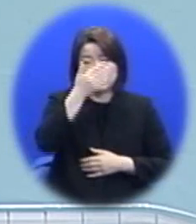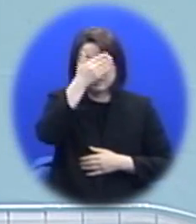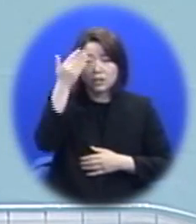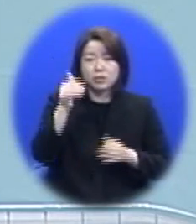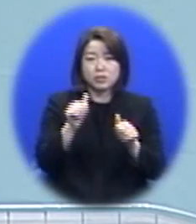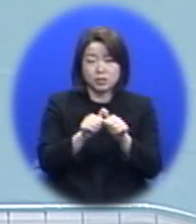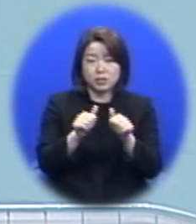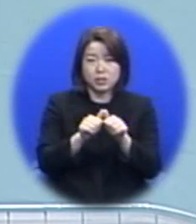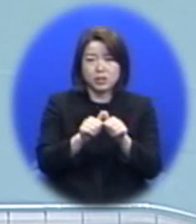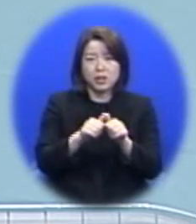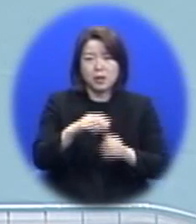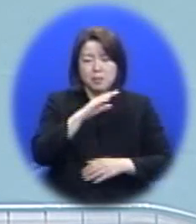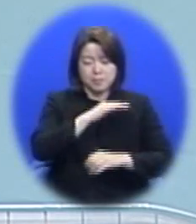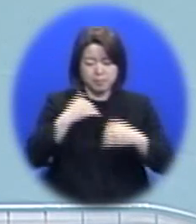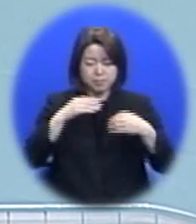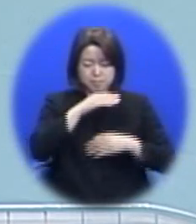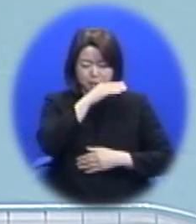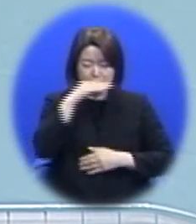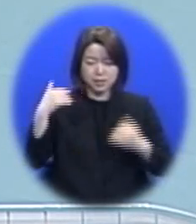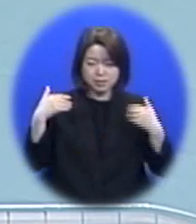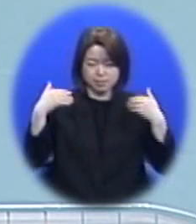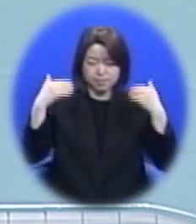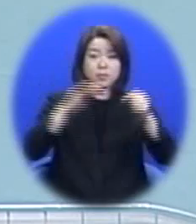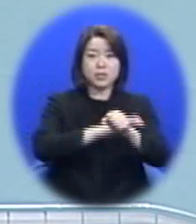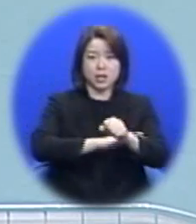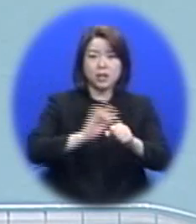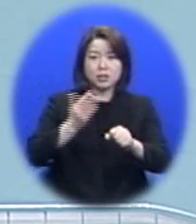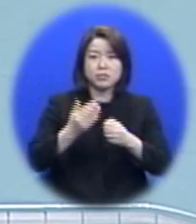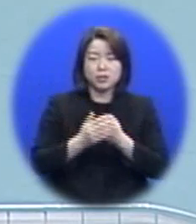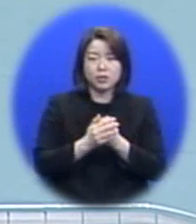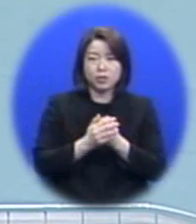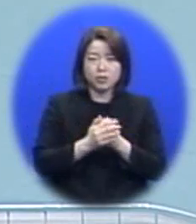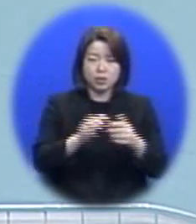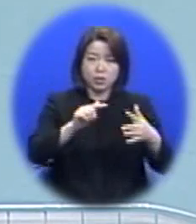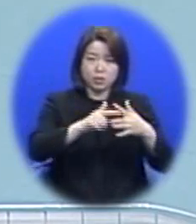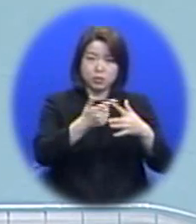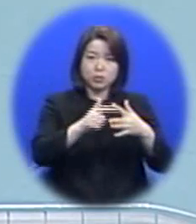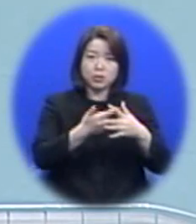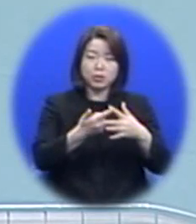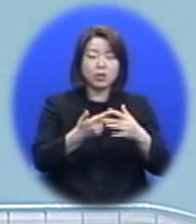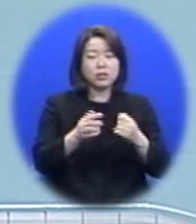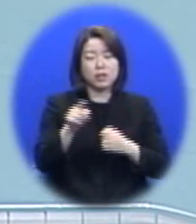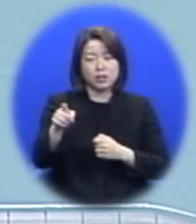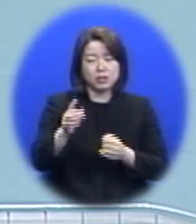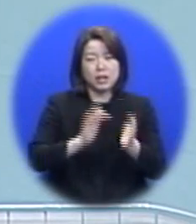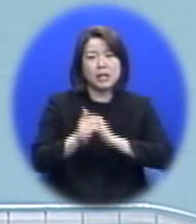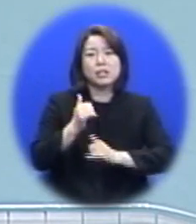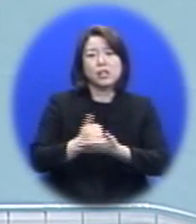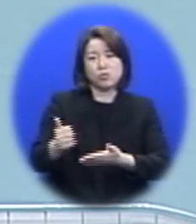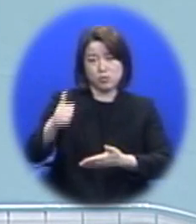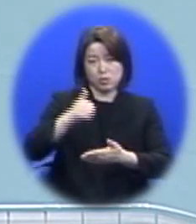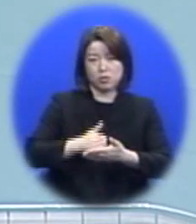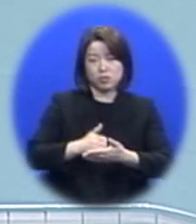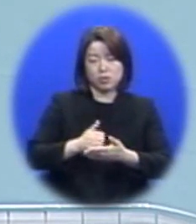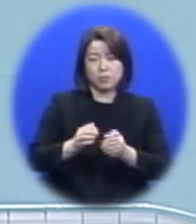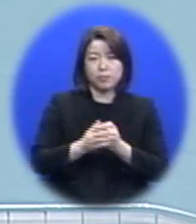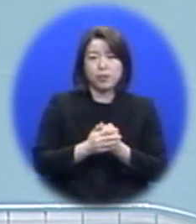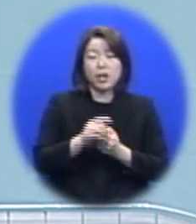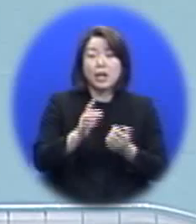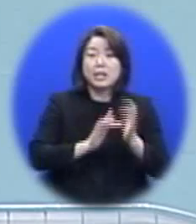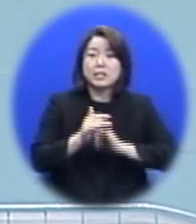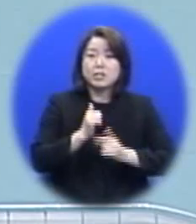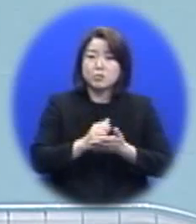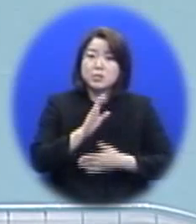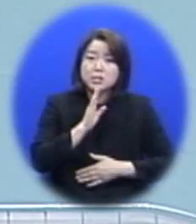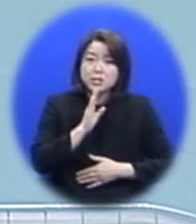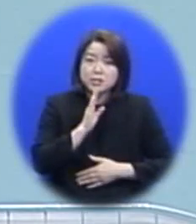자랐습니다. 어려서 교회를 다니고 초등학교 6학년 때 그가 예수님을 영접했습니다. 그는 예수를